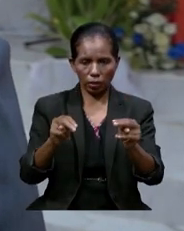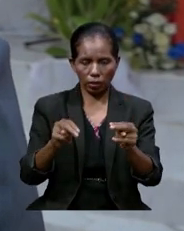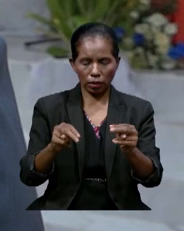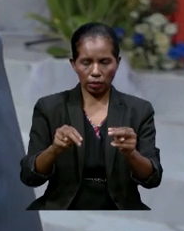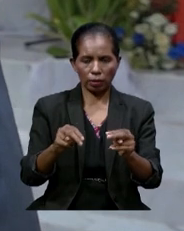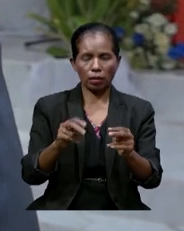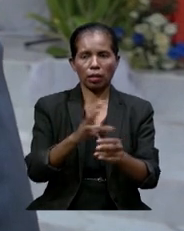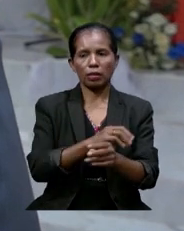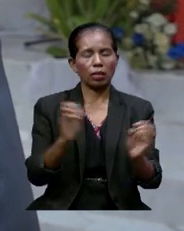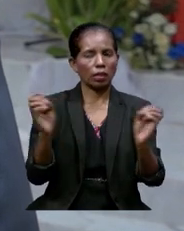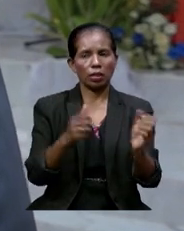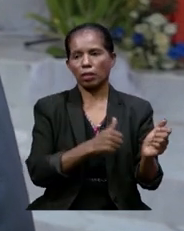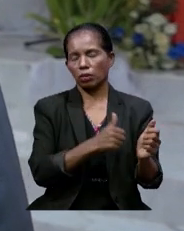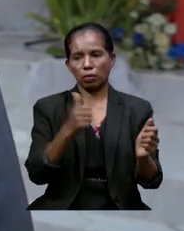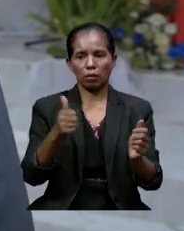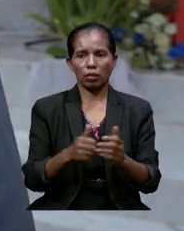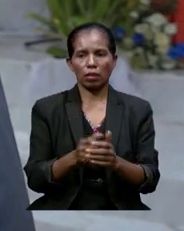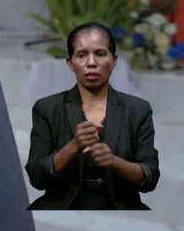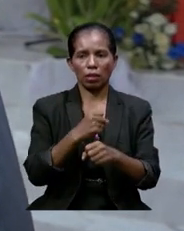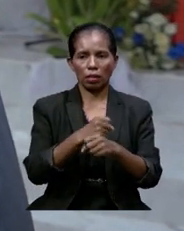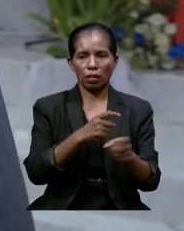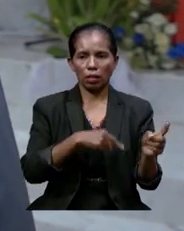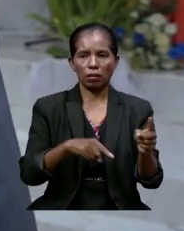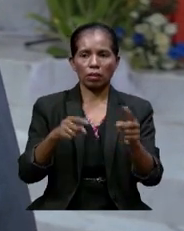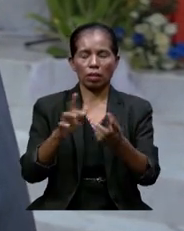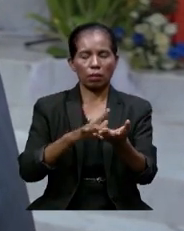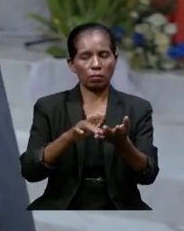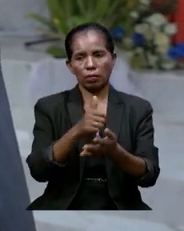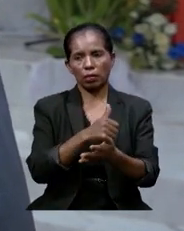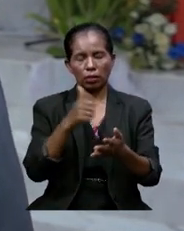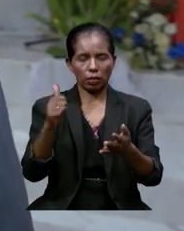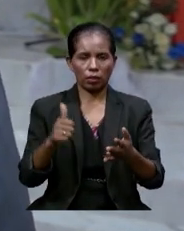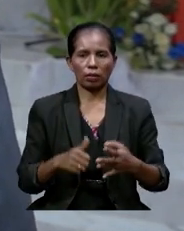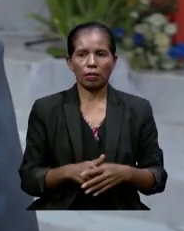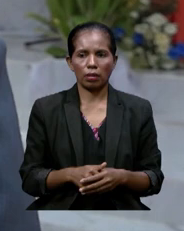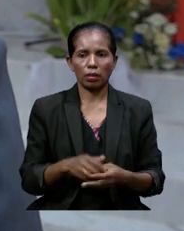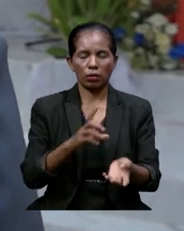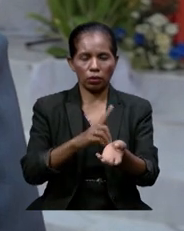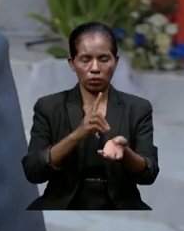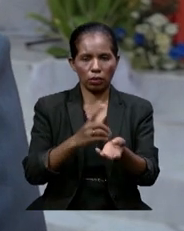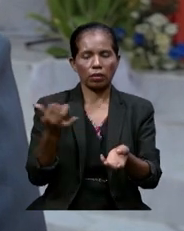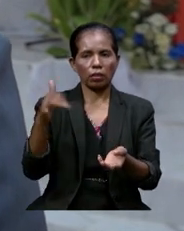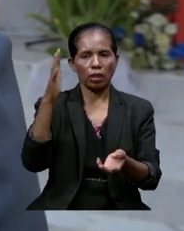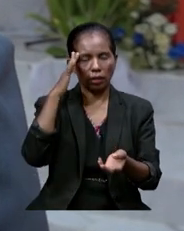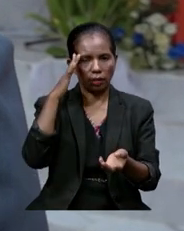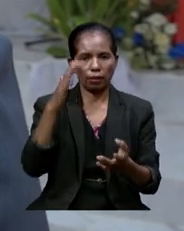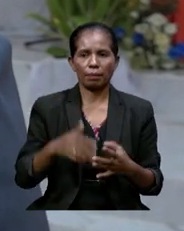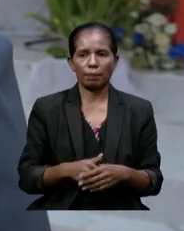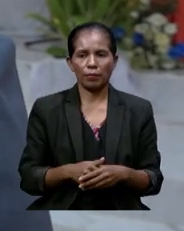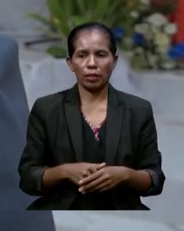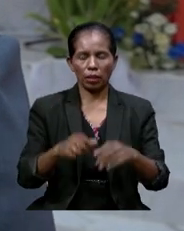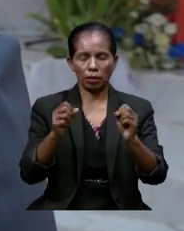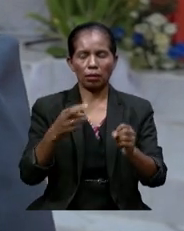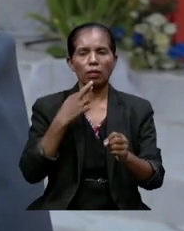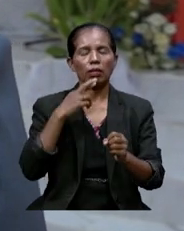amoxicillin se laiha antong halai ba second line or third line ne medico sir hatena nebe sibele